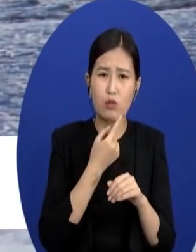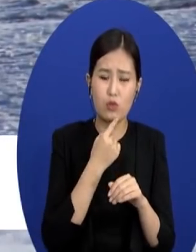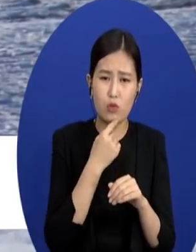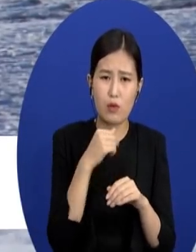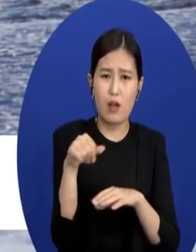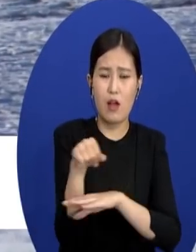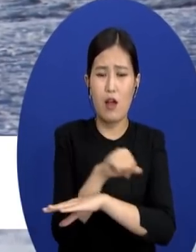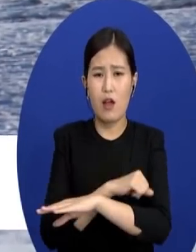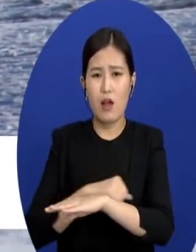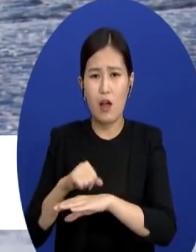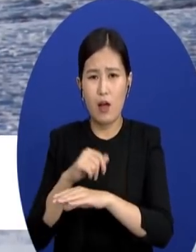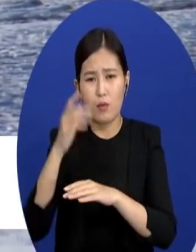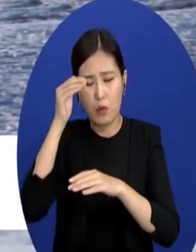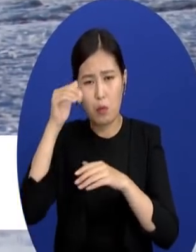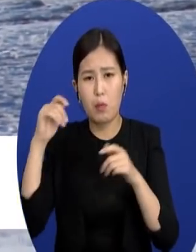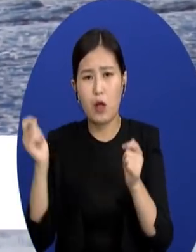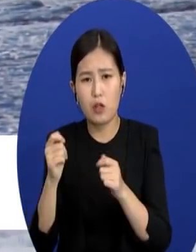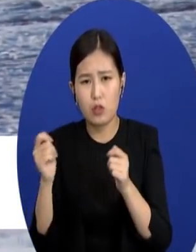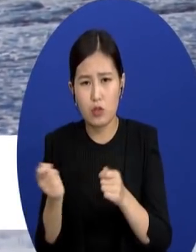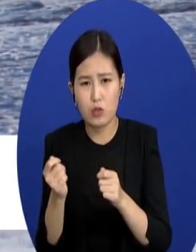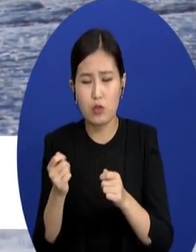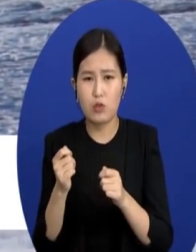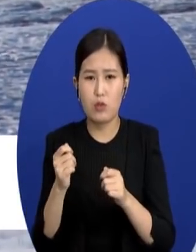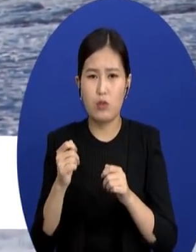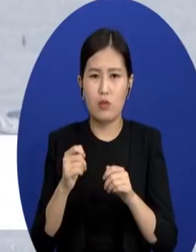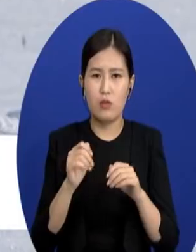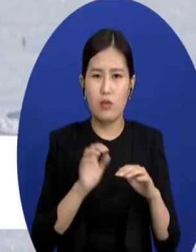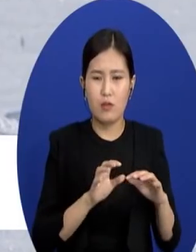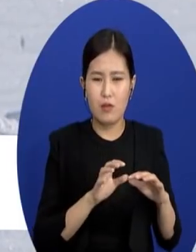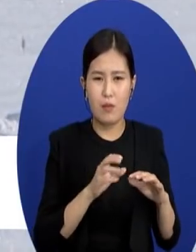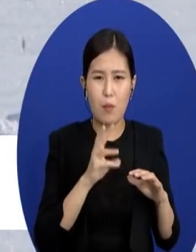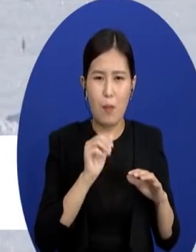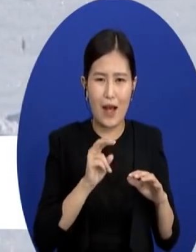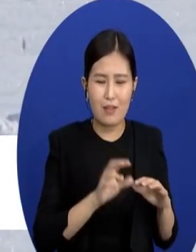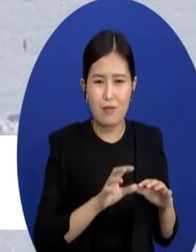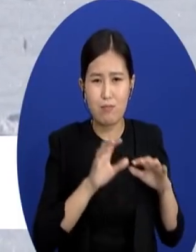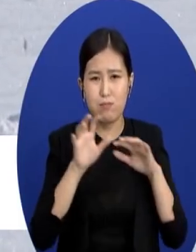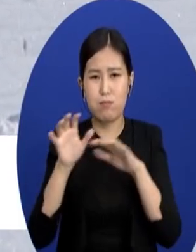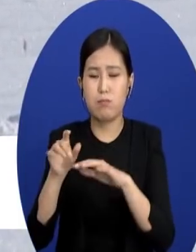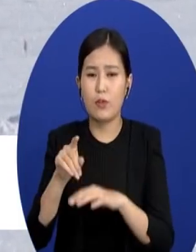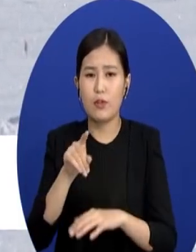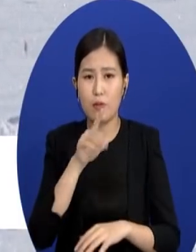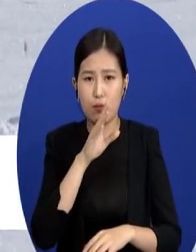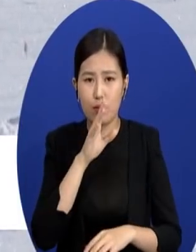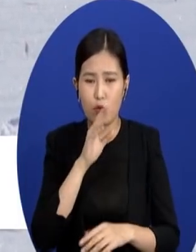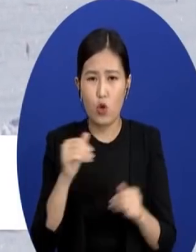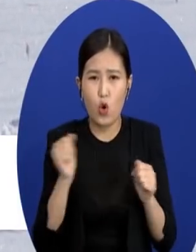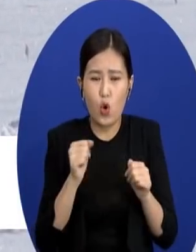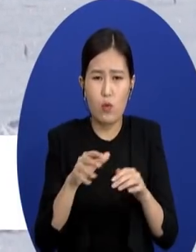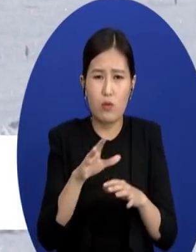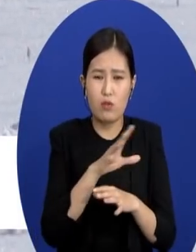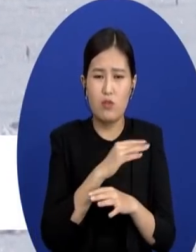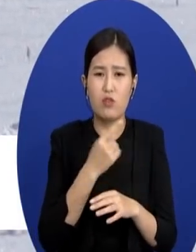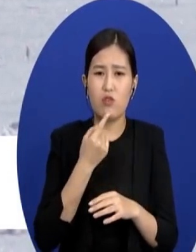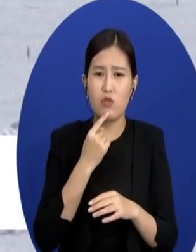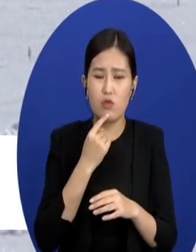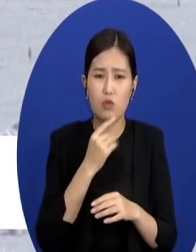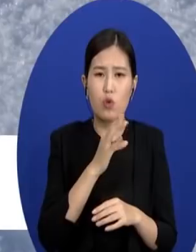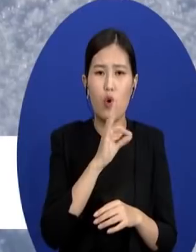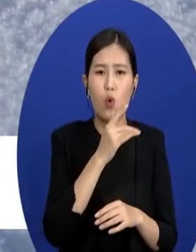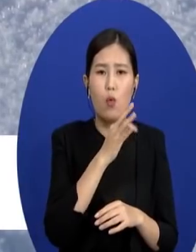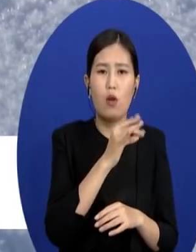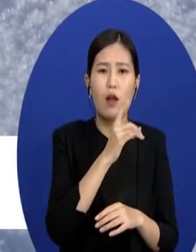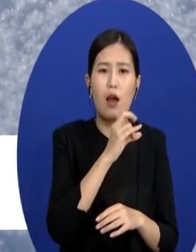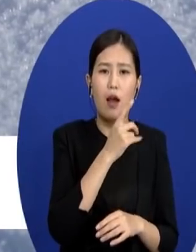сум дундын отрын бүс нутагт отор нүүдлийн зохион байгуулалт хийхээр төлөвлөж байна. Одоо үйлчлэлтийн нөхцөл байдал хэцүү байгаа Өвөр хангай, Баян онгор,